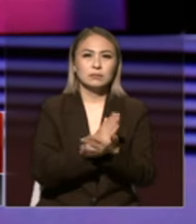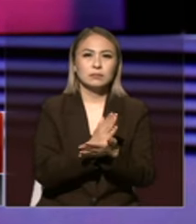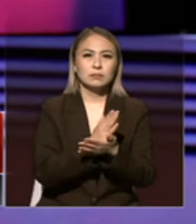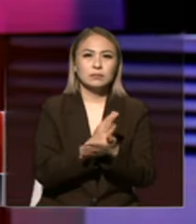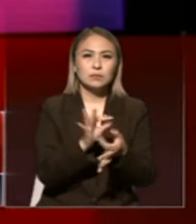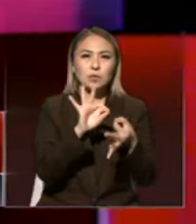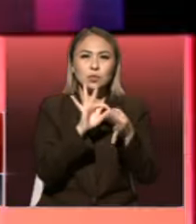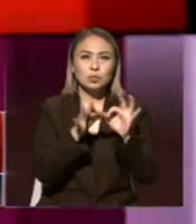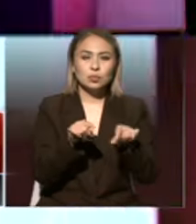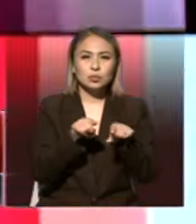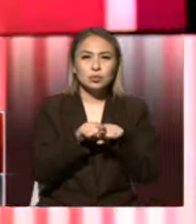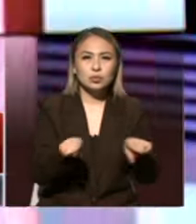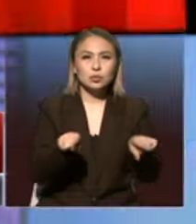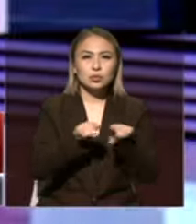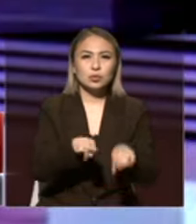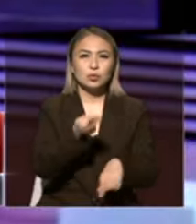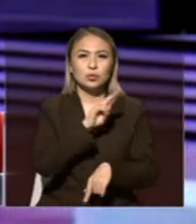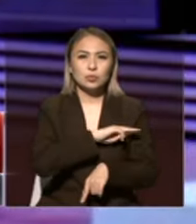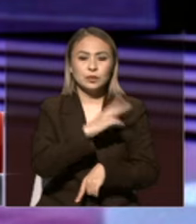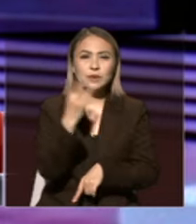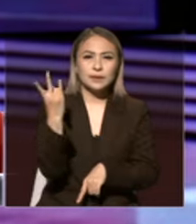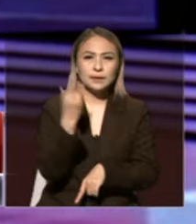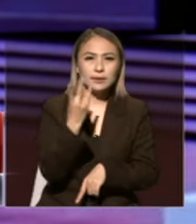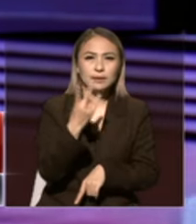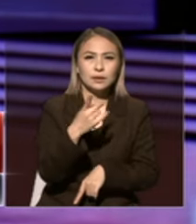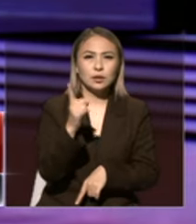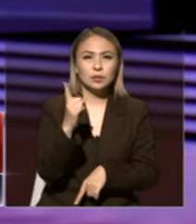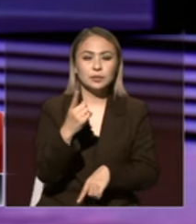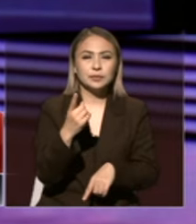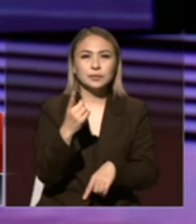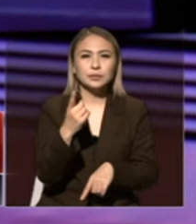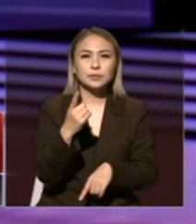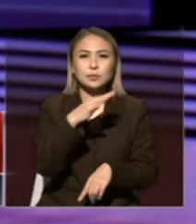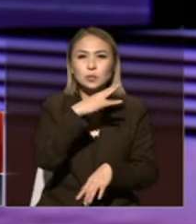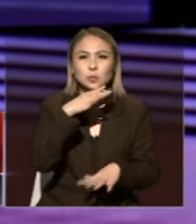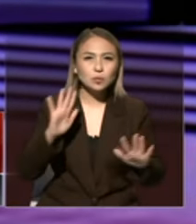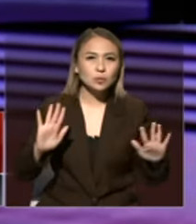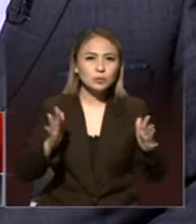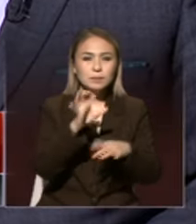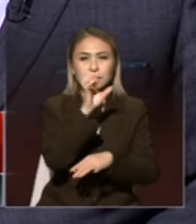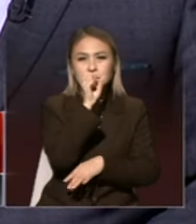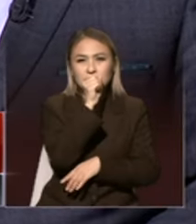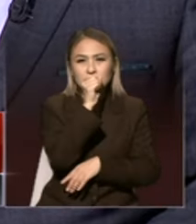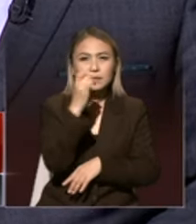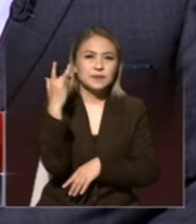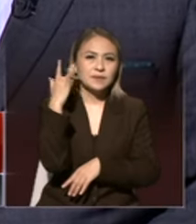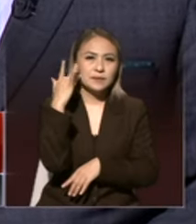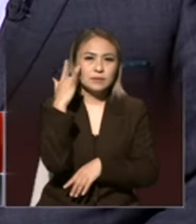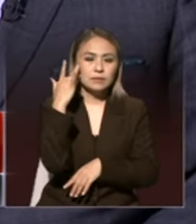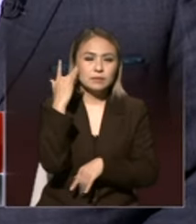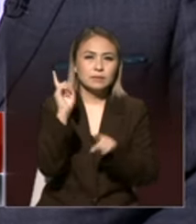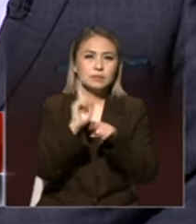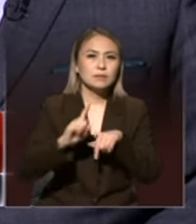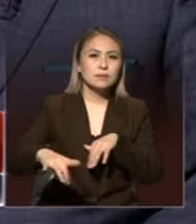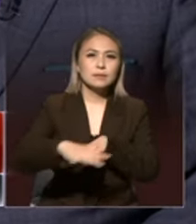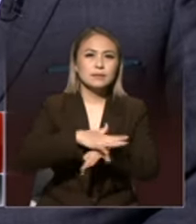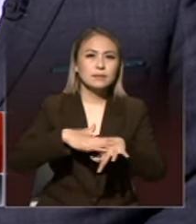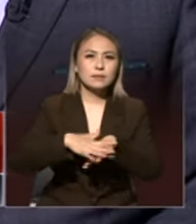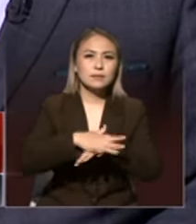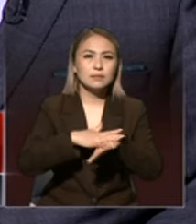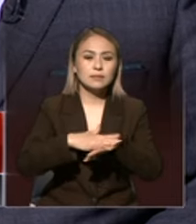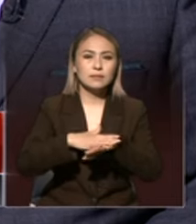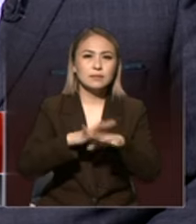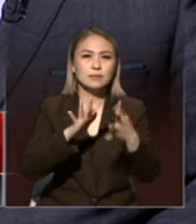жұмыстары. Иә, түсіндіру жұмыстарын жүргізу керек қой. Әйтпесе біз көп жағдайда үндемейміз дағы жаңа елдің